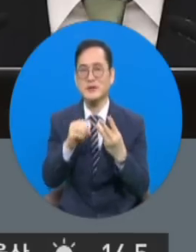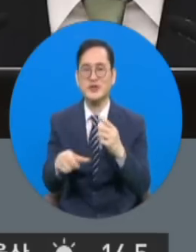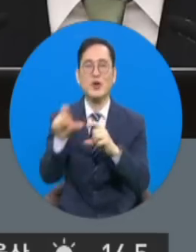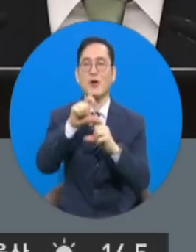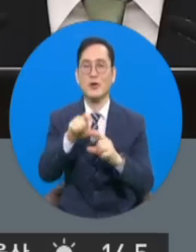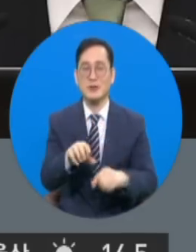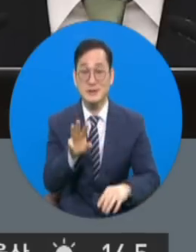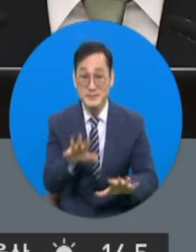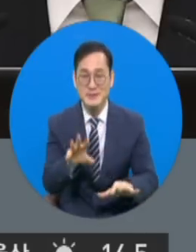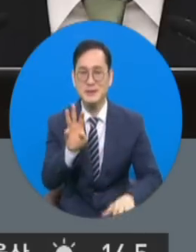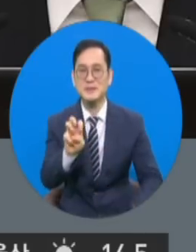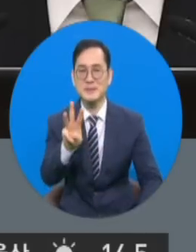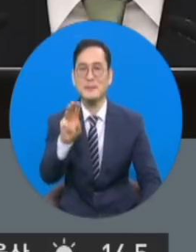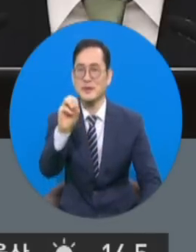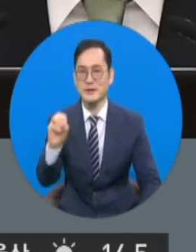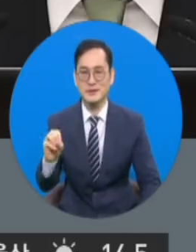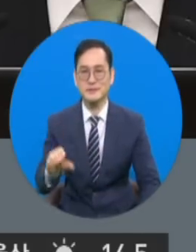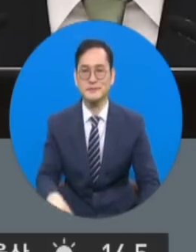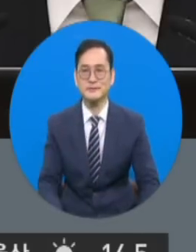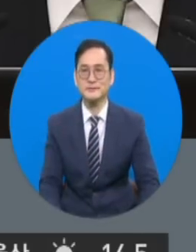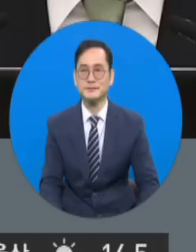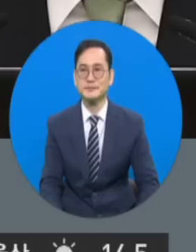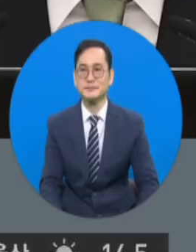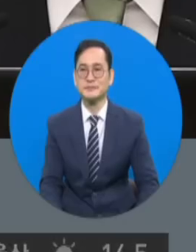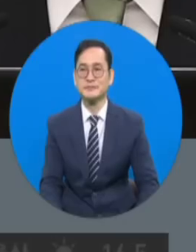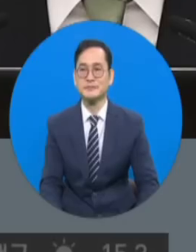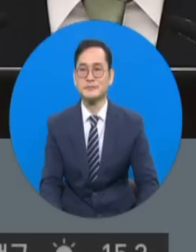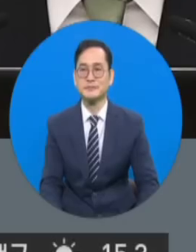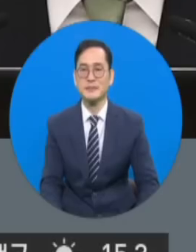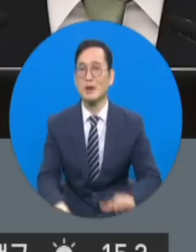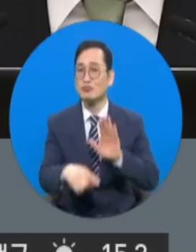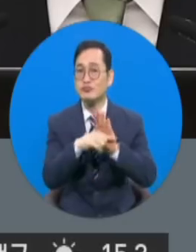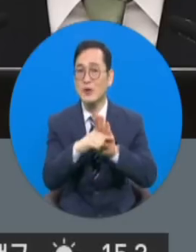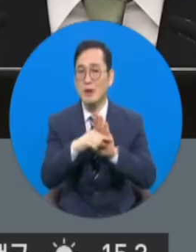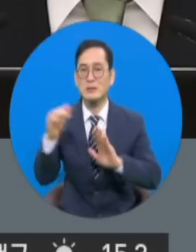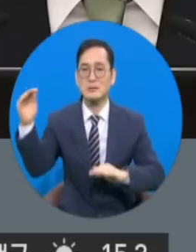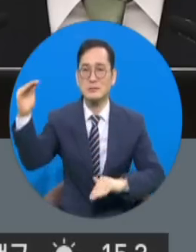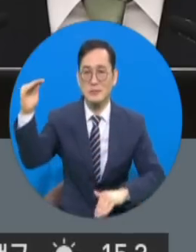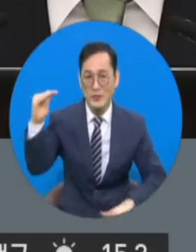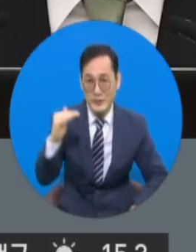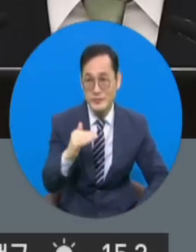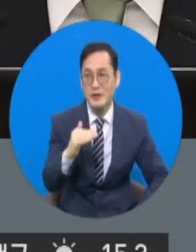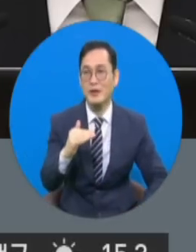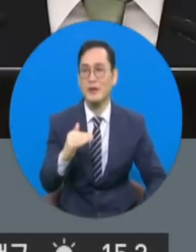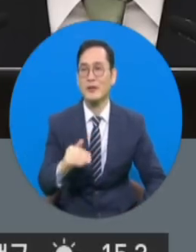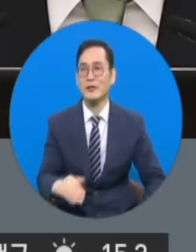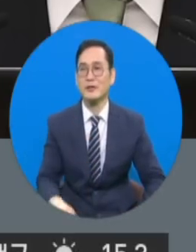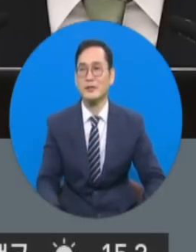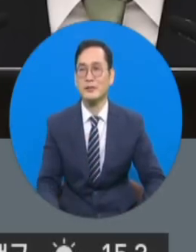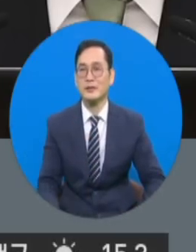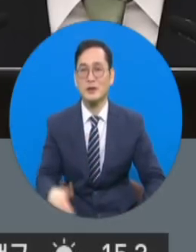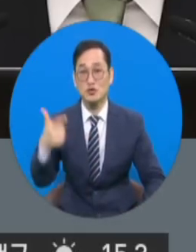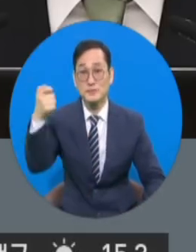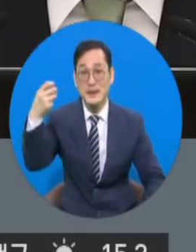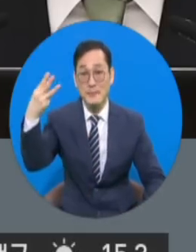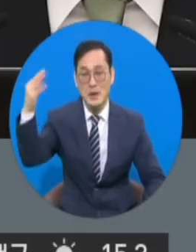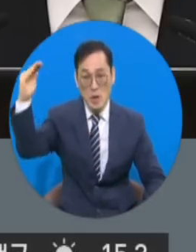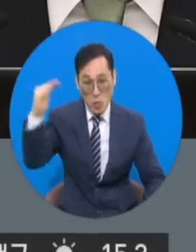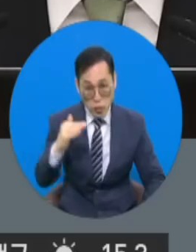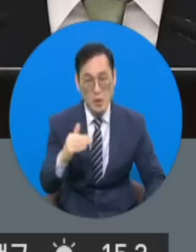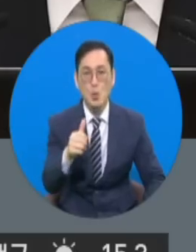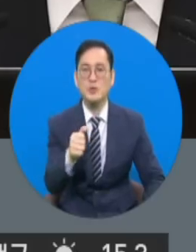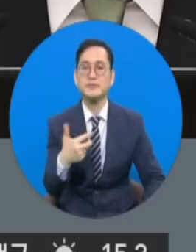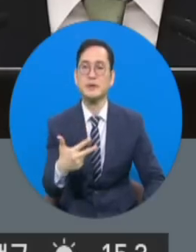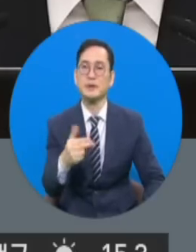33% 긍정 평가가 올랐고요 부정평가는 많이 하락을 했습니다 63에서 57%로